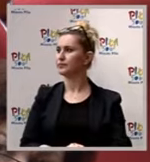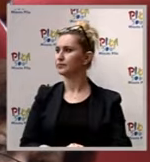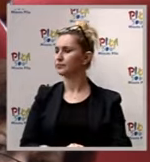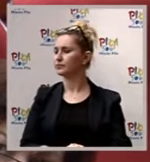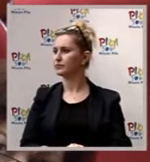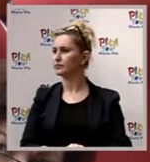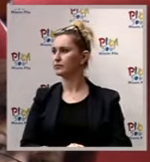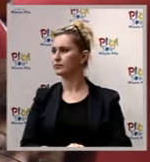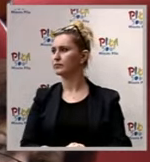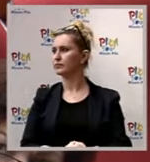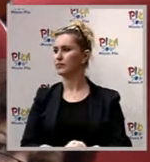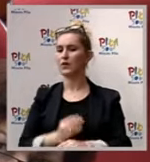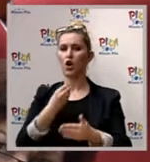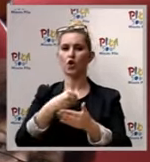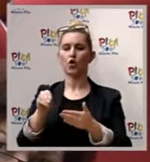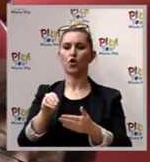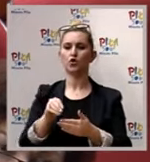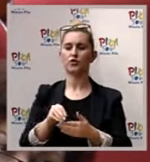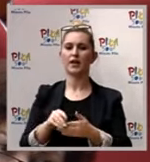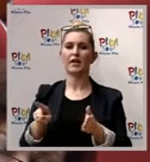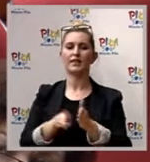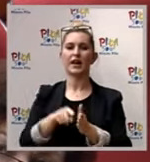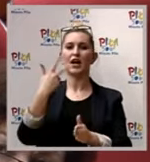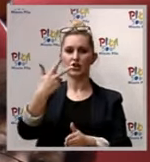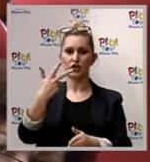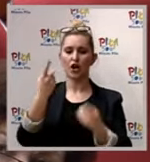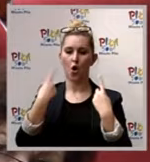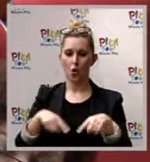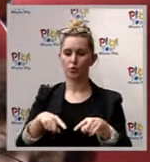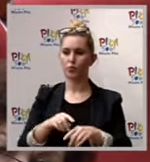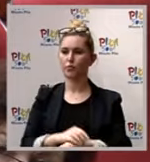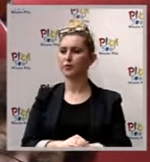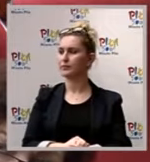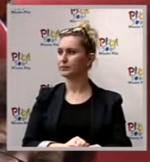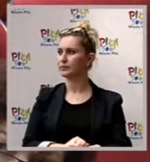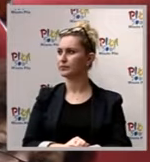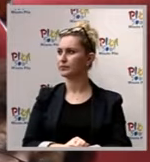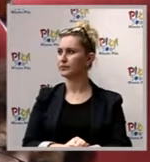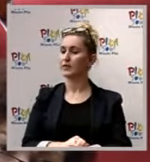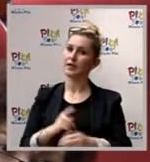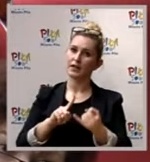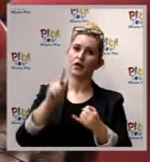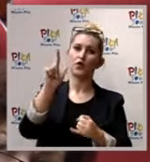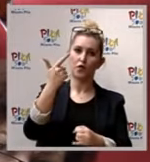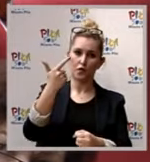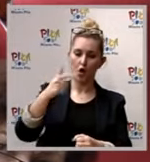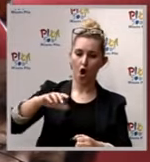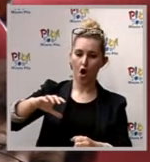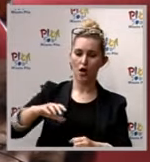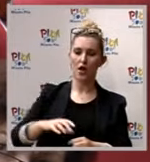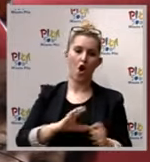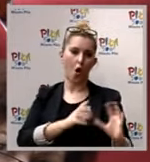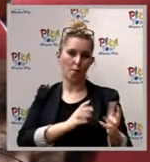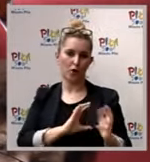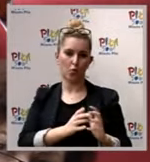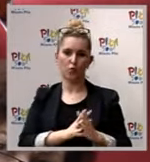Koszt całkowity tej wyprawy dla trojga zawodników i dwóch opiekunów, bo mamy chłopca i